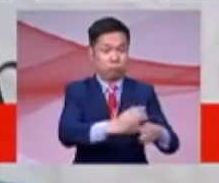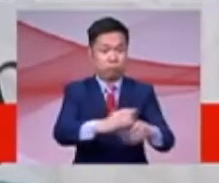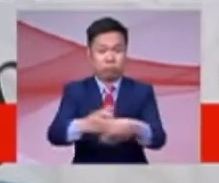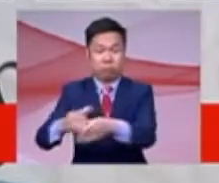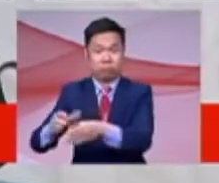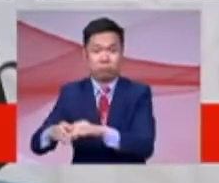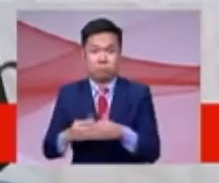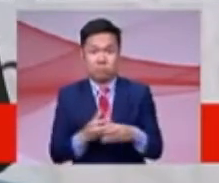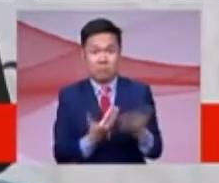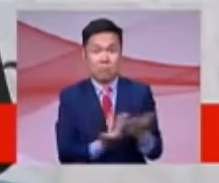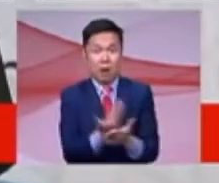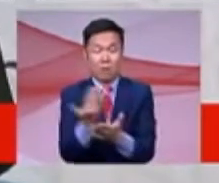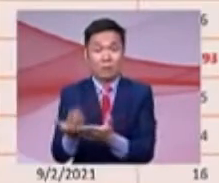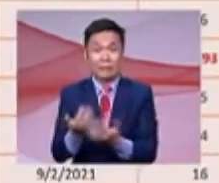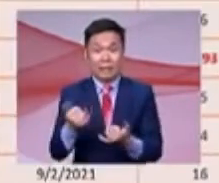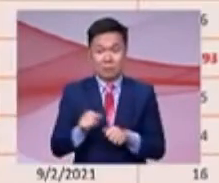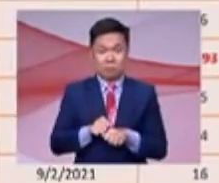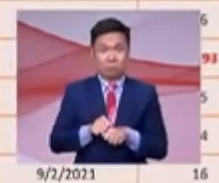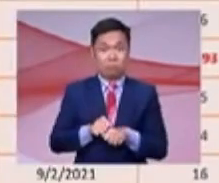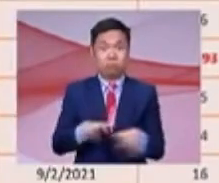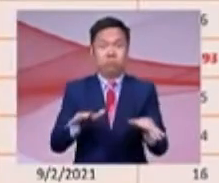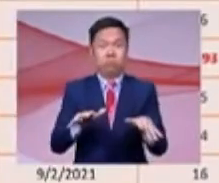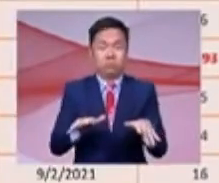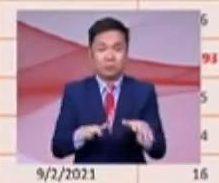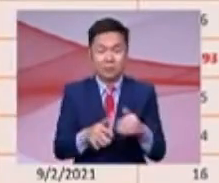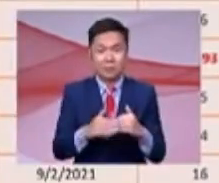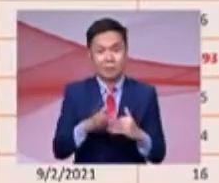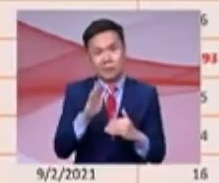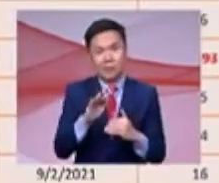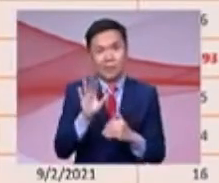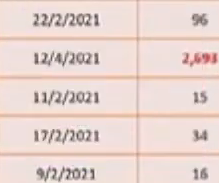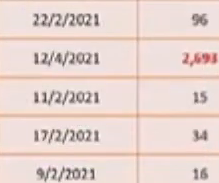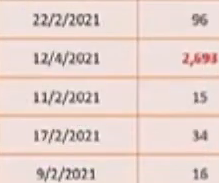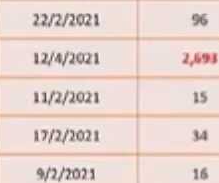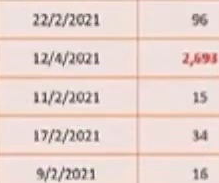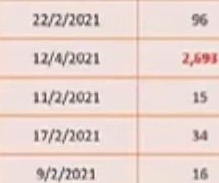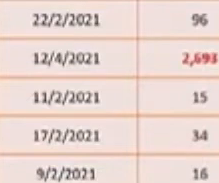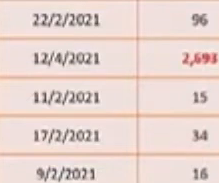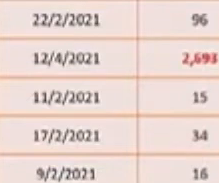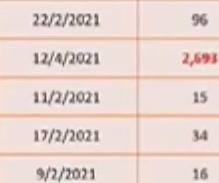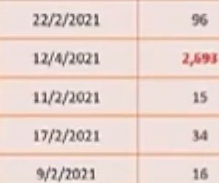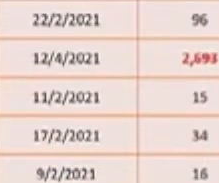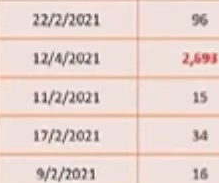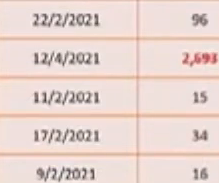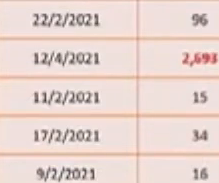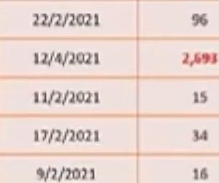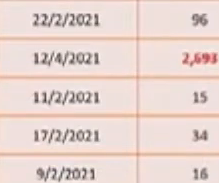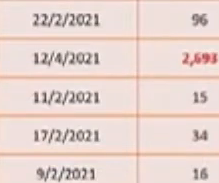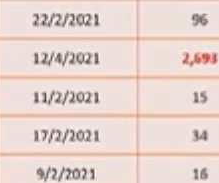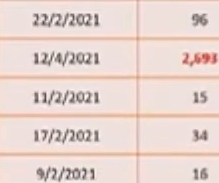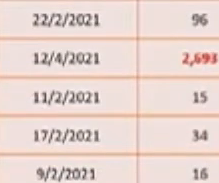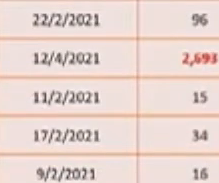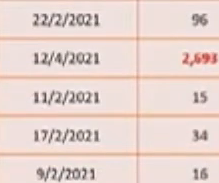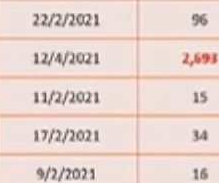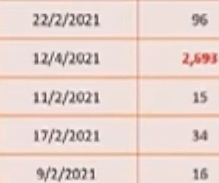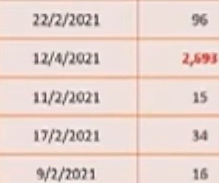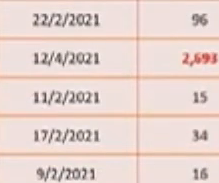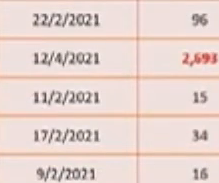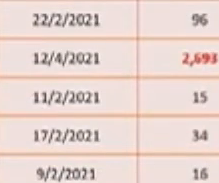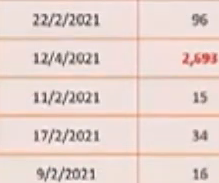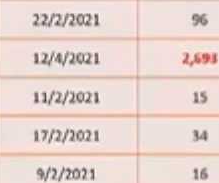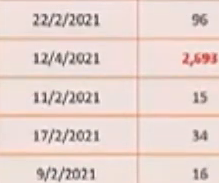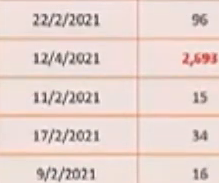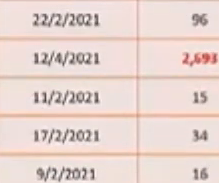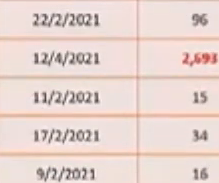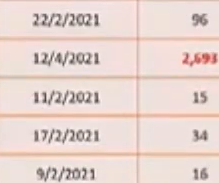dan jangkitan melibatkan lebih pada 6,000 individu. Saya nak fokus kepada kluster nombor 8,